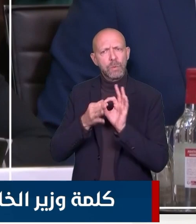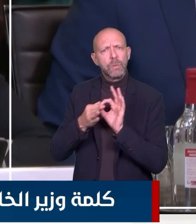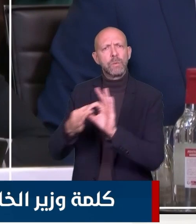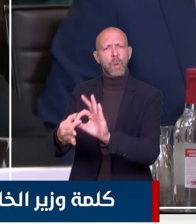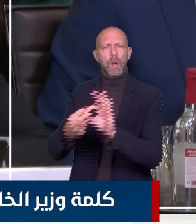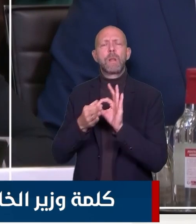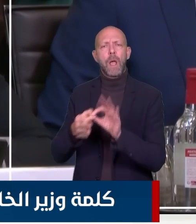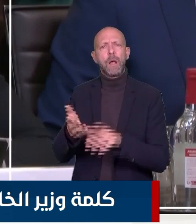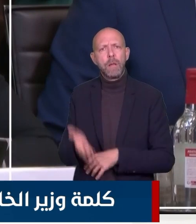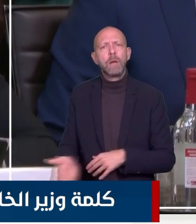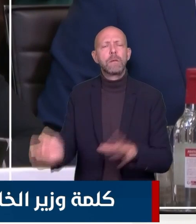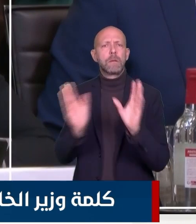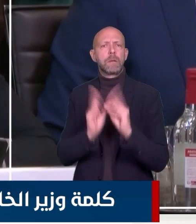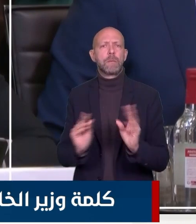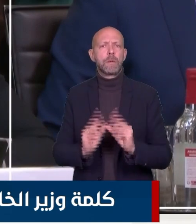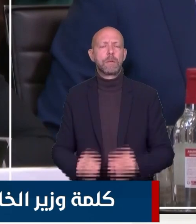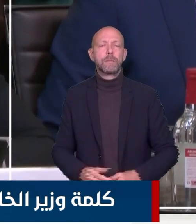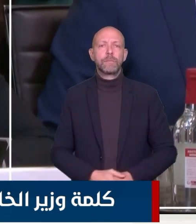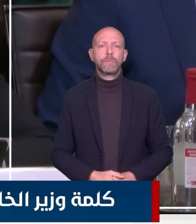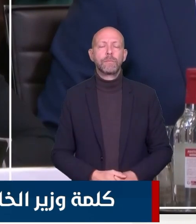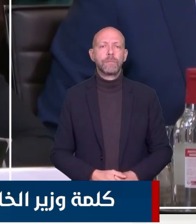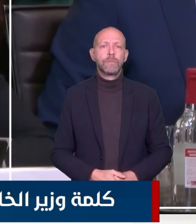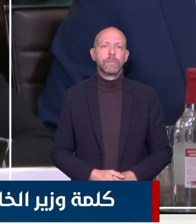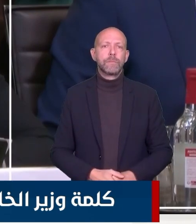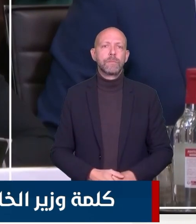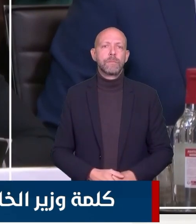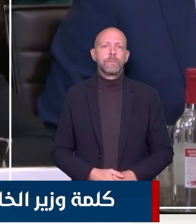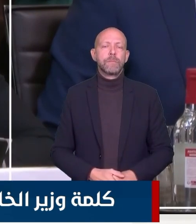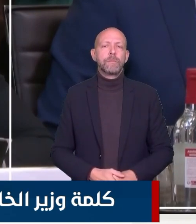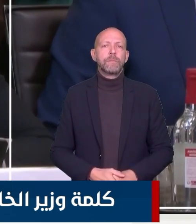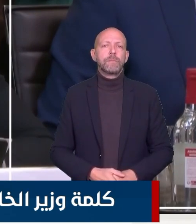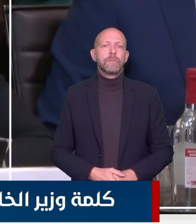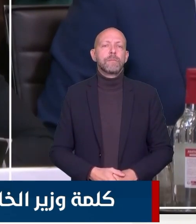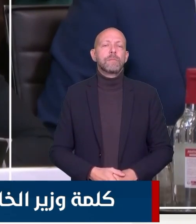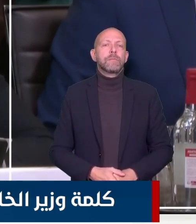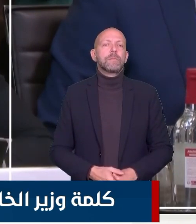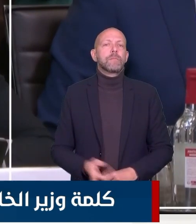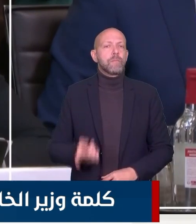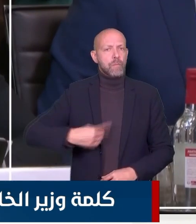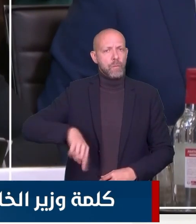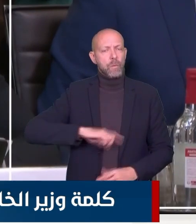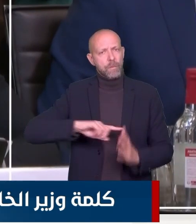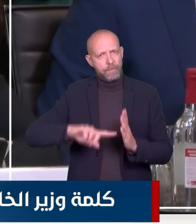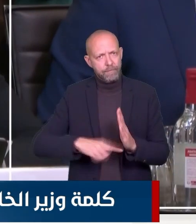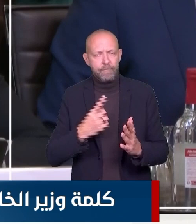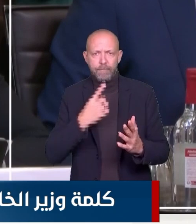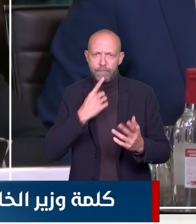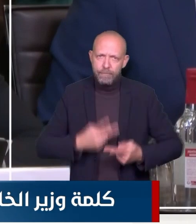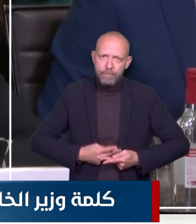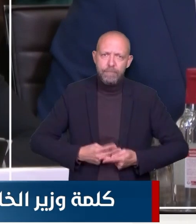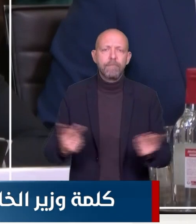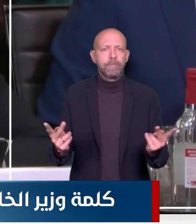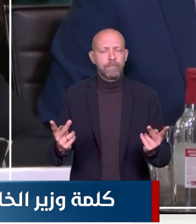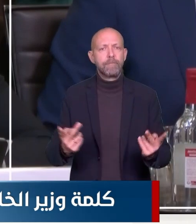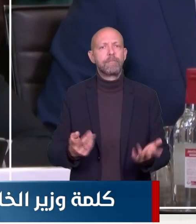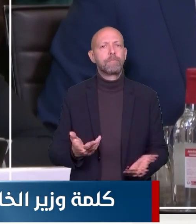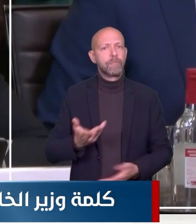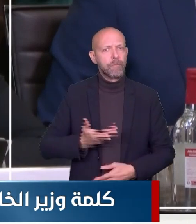والأعمال الوحشية التي تكرس للعدوان وعدم الاستقرار في المنطقة والعالم. إن استمرار الحرب في